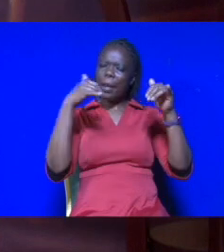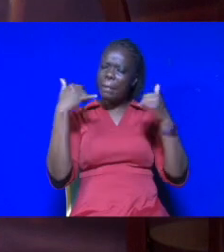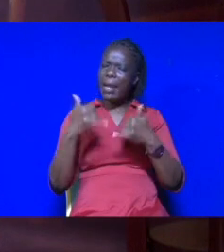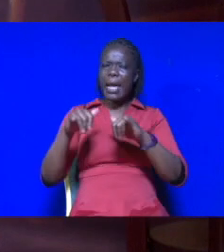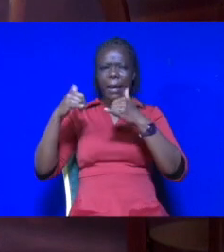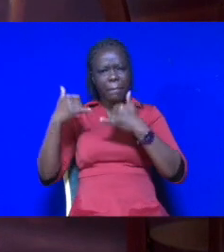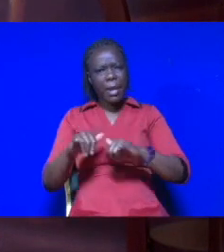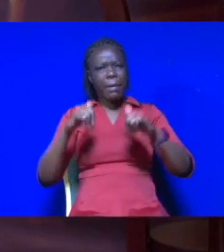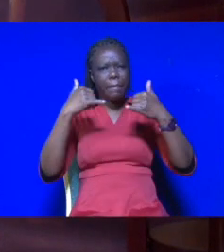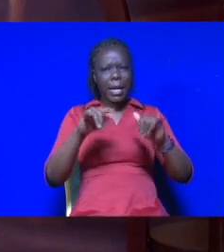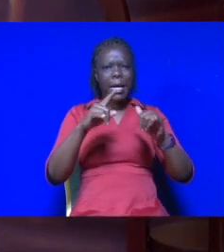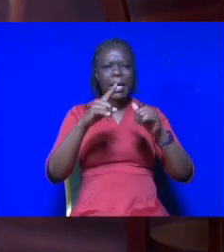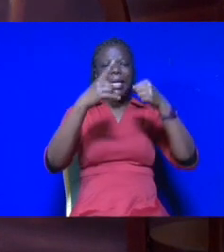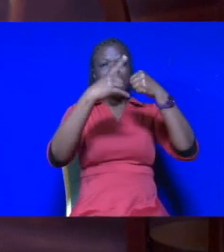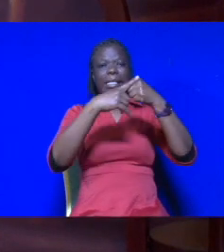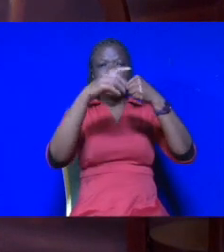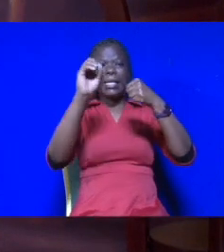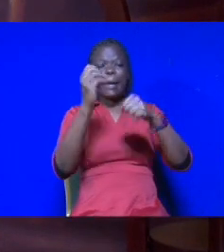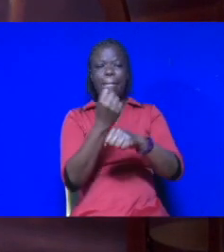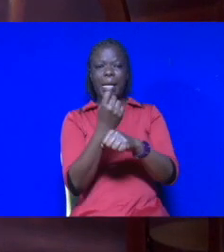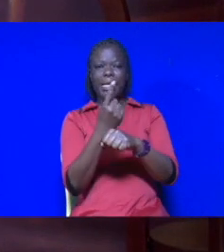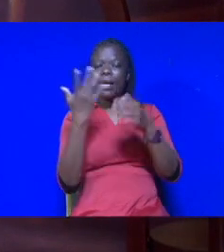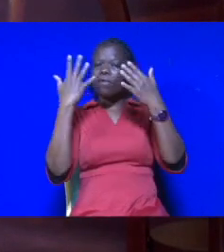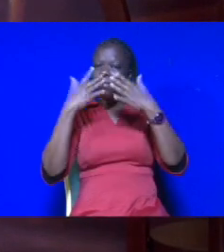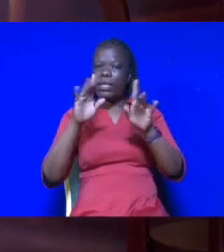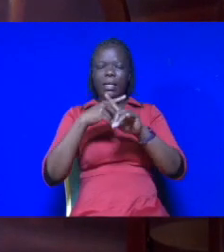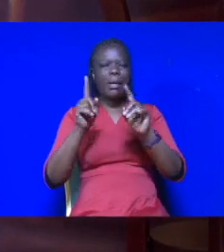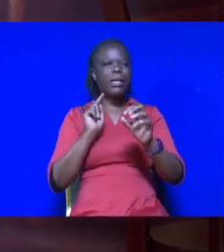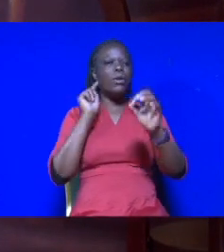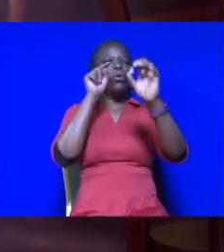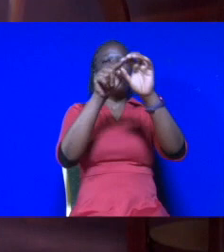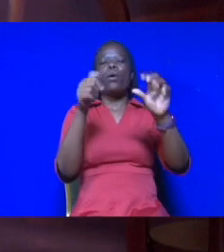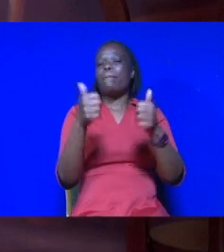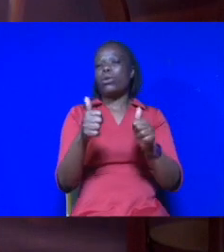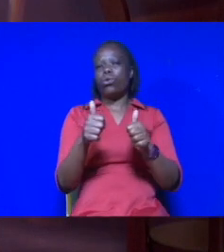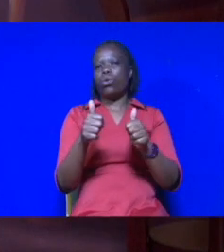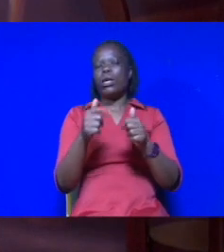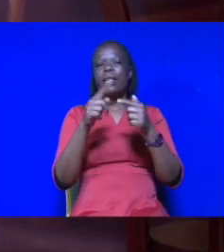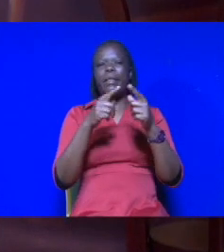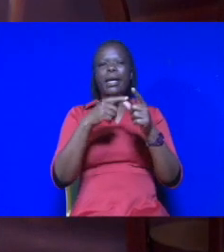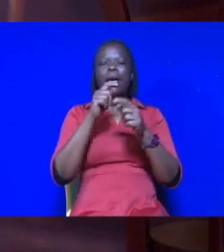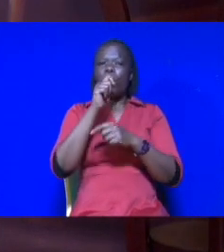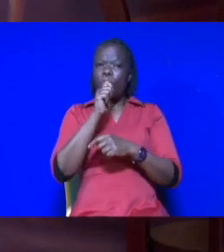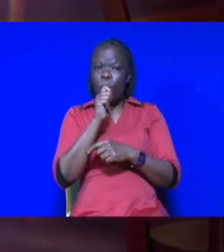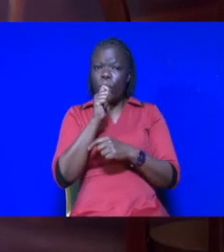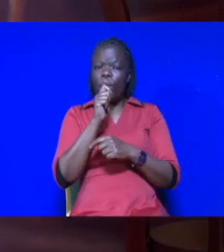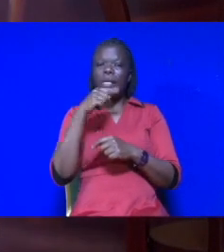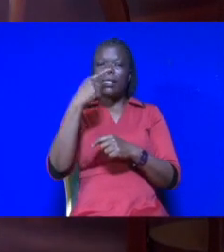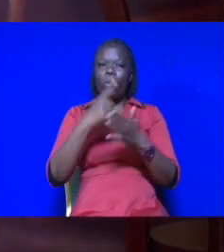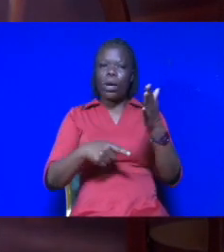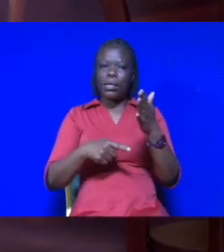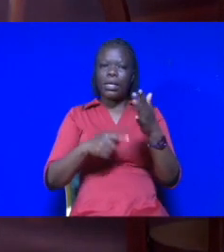Tukacheza dakika 90 ikaisha kama bado hatujafunga bao. Referee akasema mpige